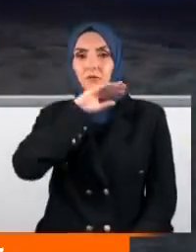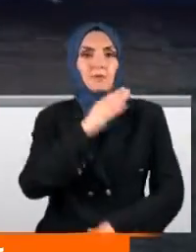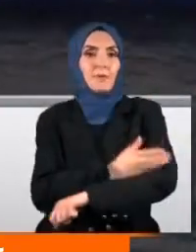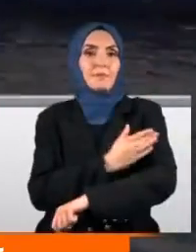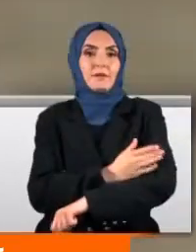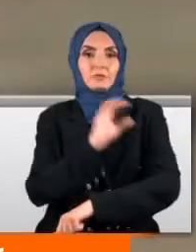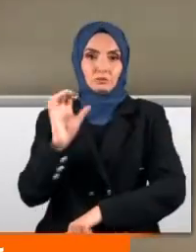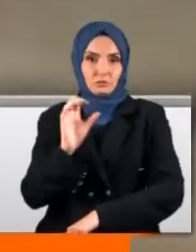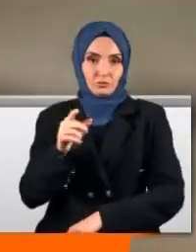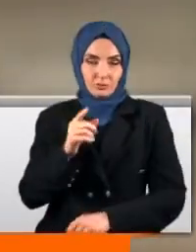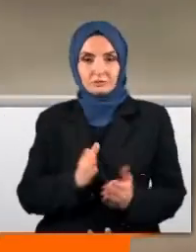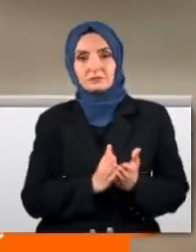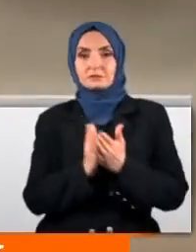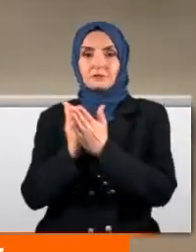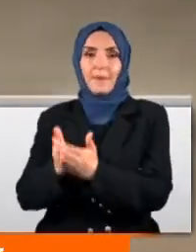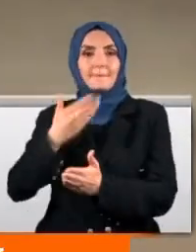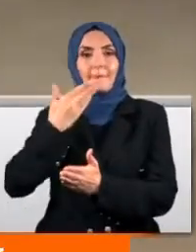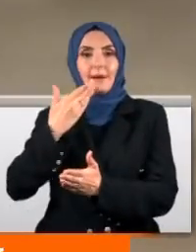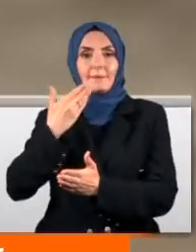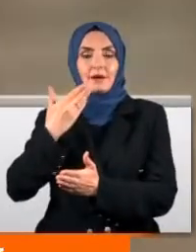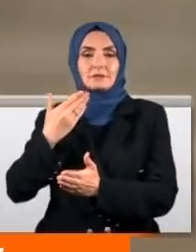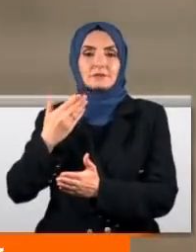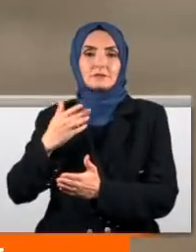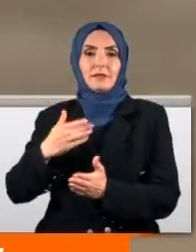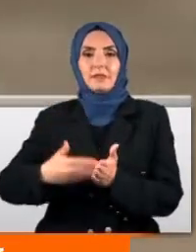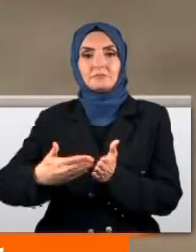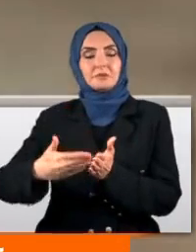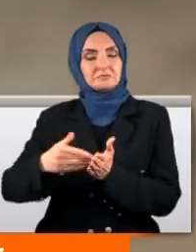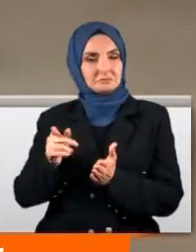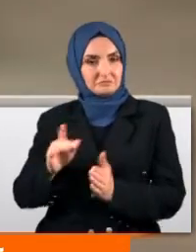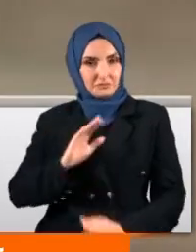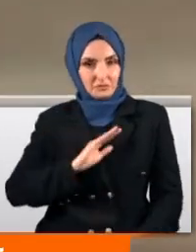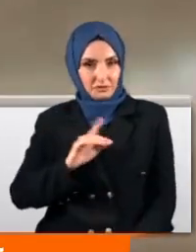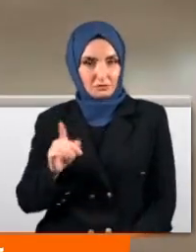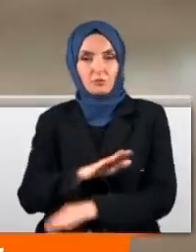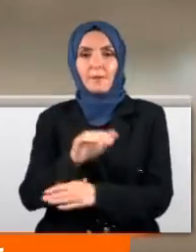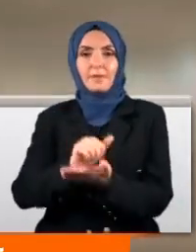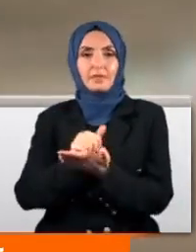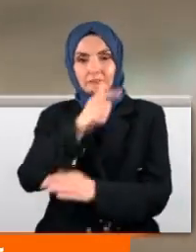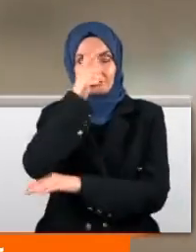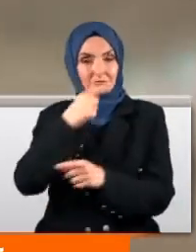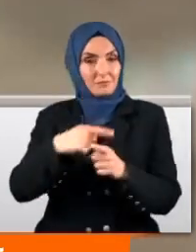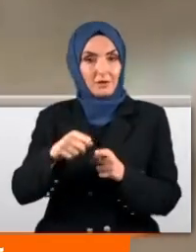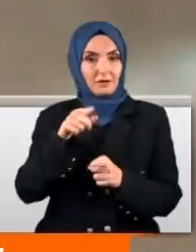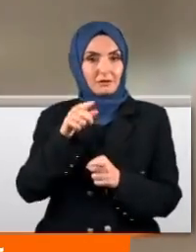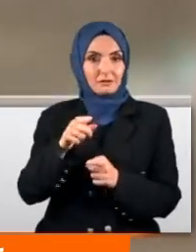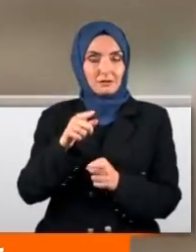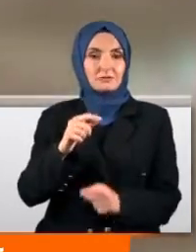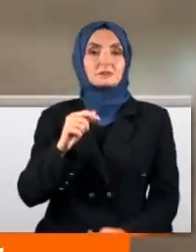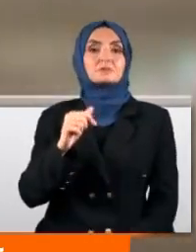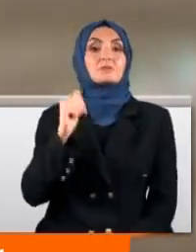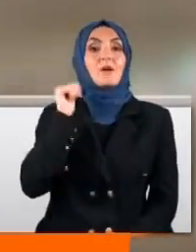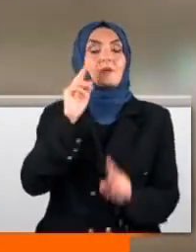Limanı'na yanaşıyor. Sosyal medyada çarpıcı görüntüler de paylaşıldı. İşte onlardan biri. Arkada alevlerle canla başla